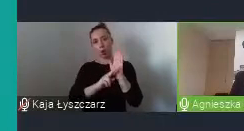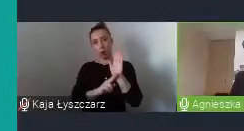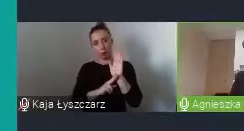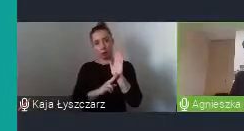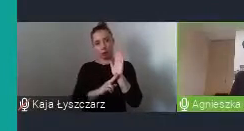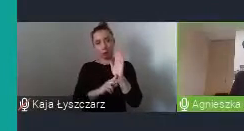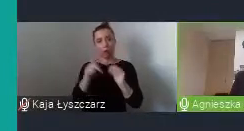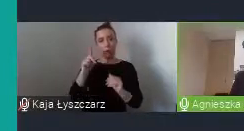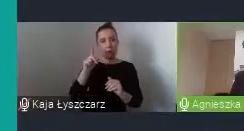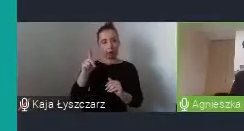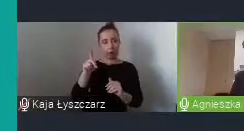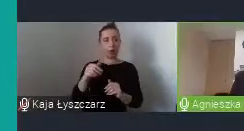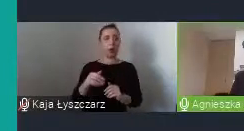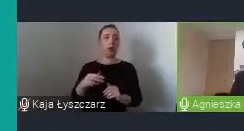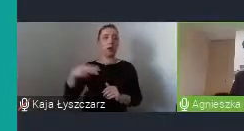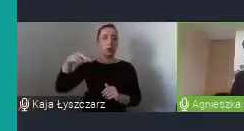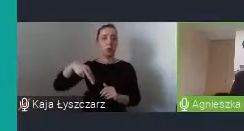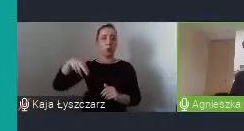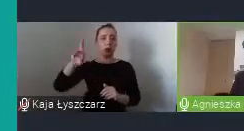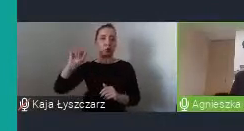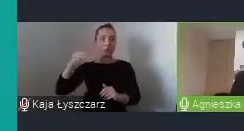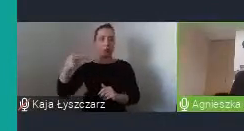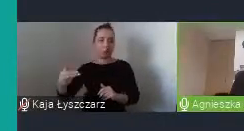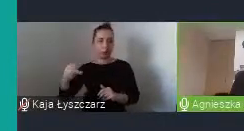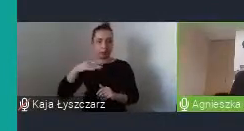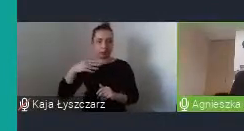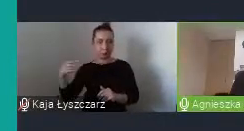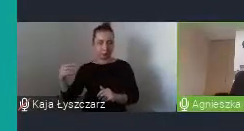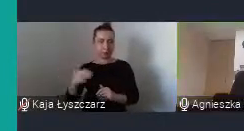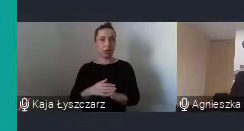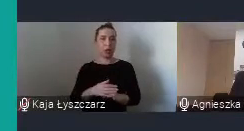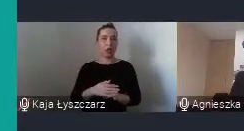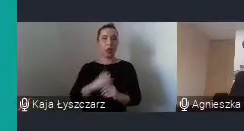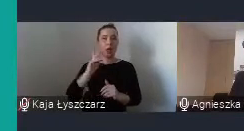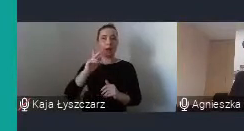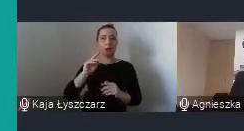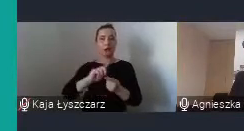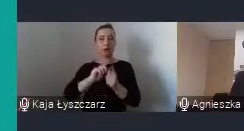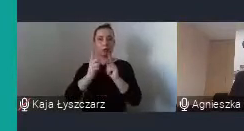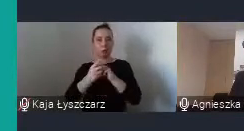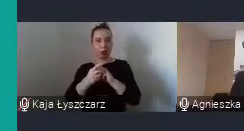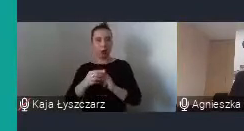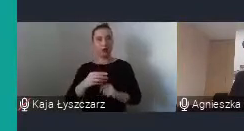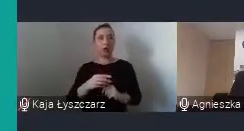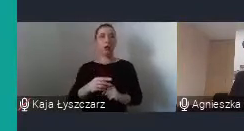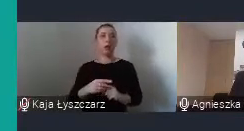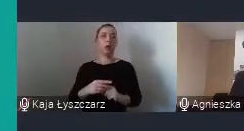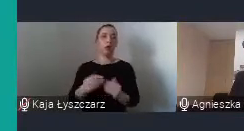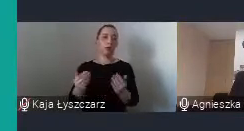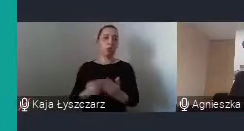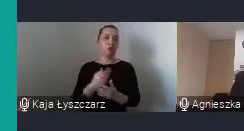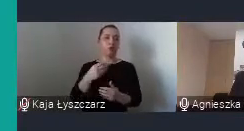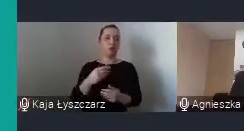Actions, a jednocześnie jego następcy o nazwie European Urban Initiative,